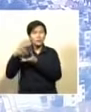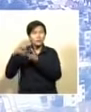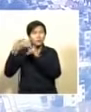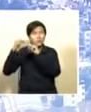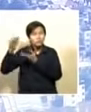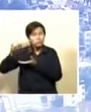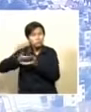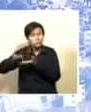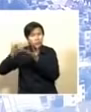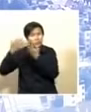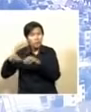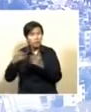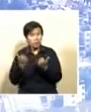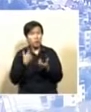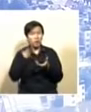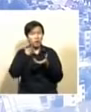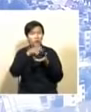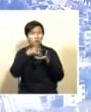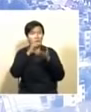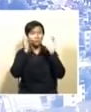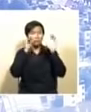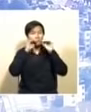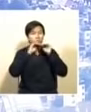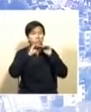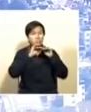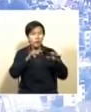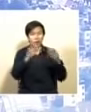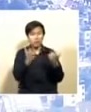ใหม่136รายนะครับแ